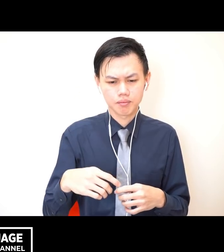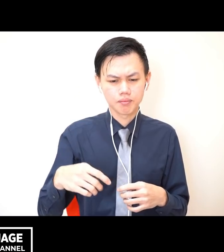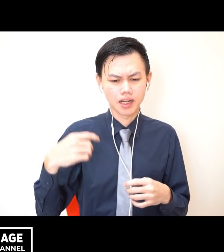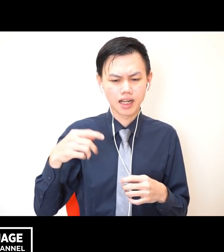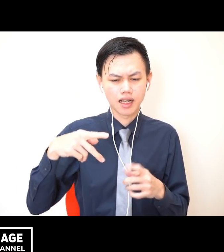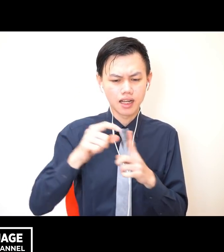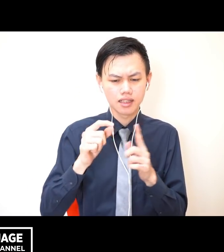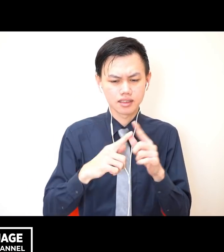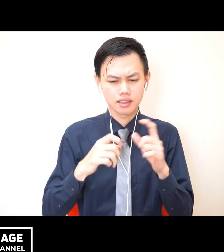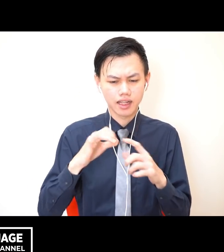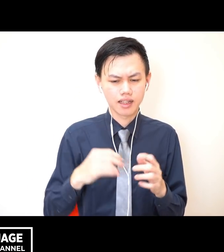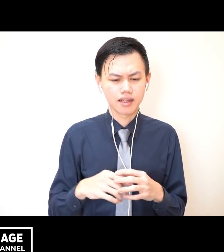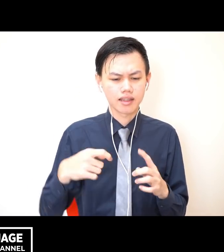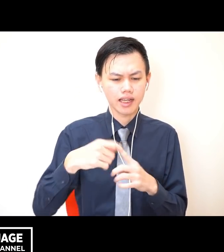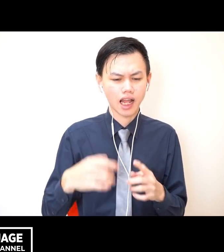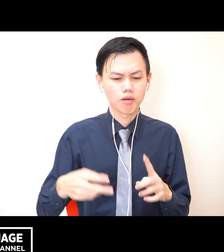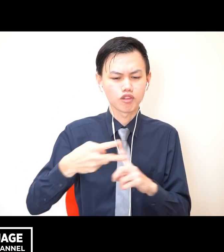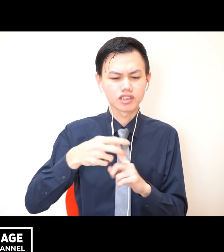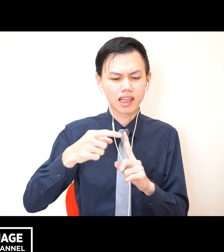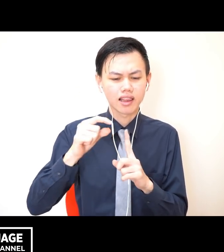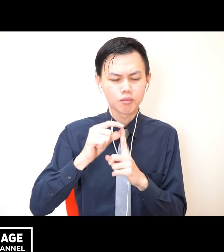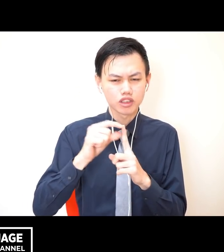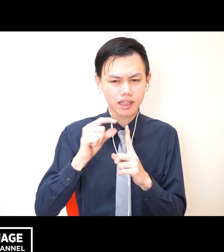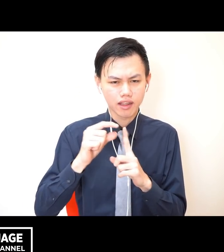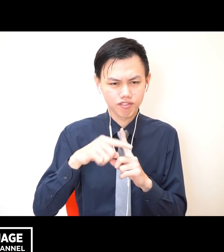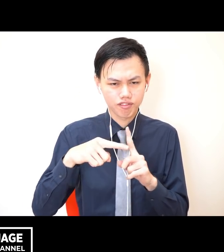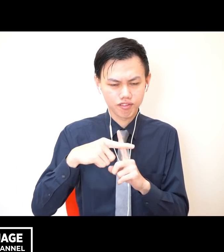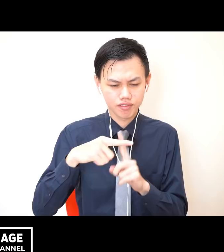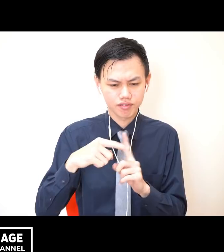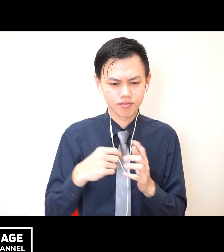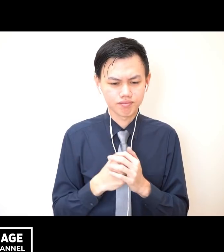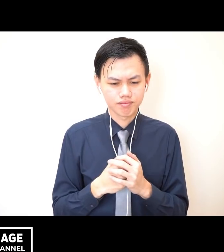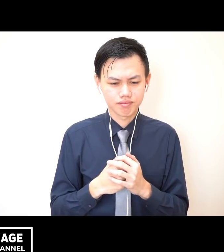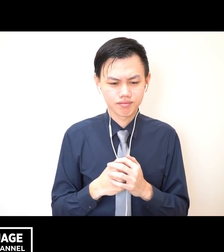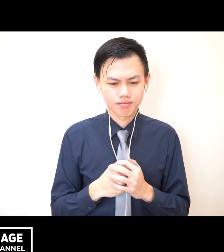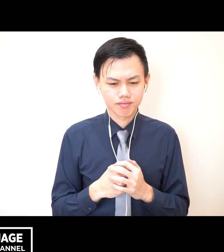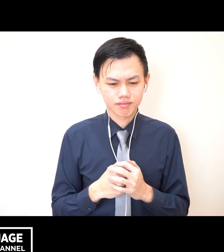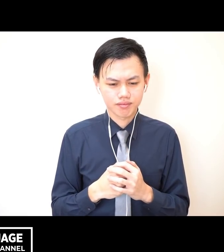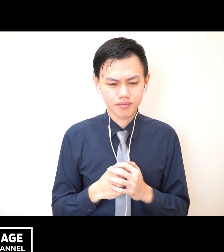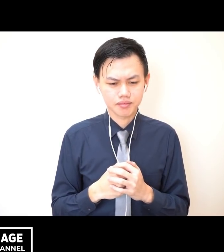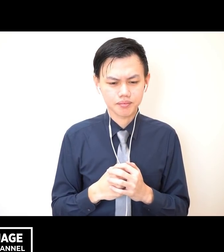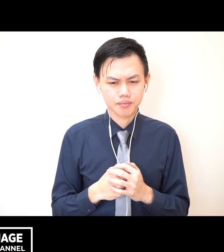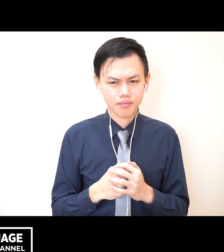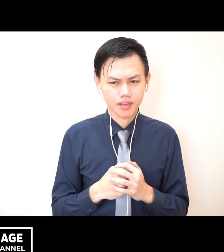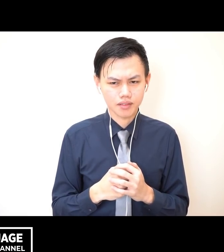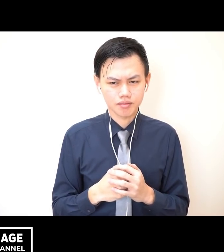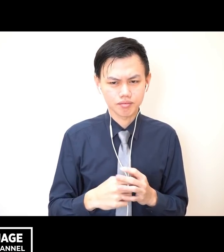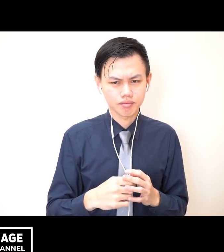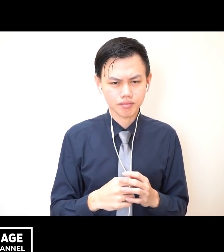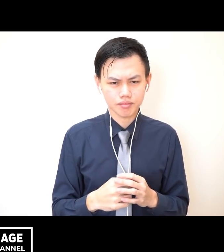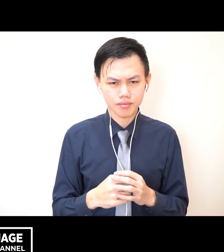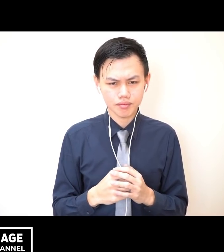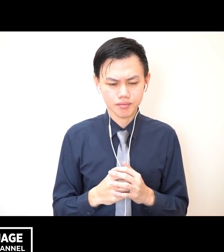COVID-19. Mereka tidak berlari menjauhi badai, tetapi malah mereka sebaliknya, mereka berlari